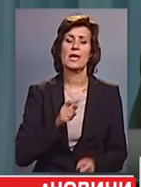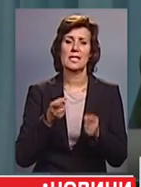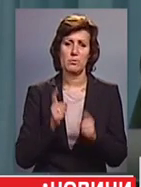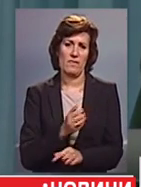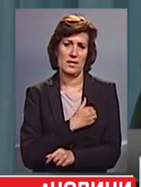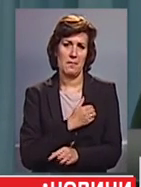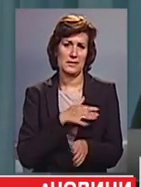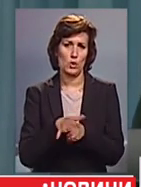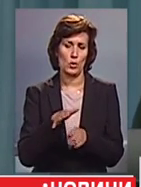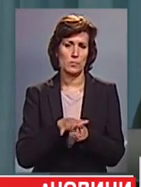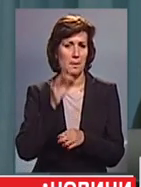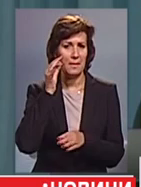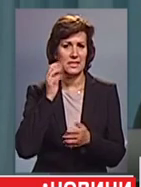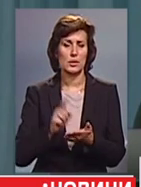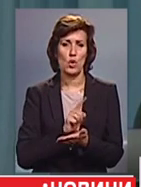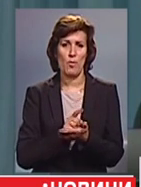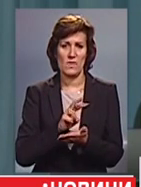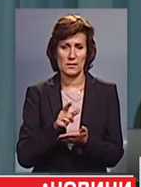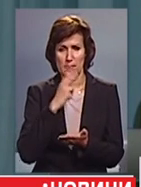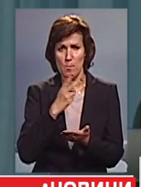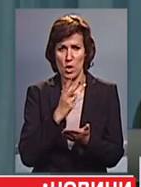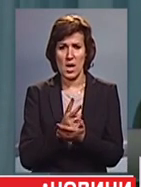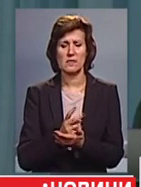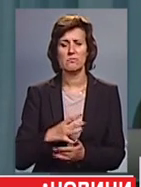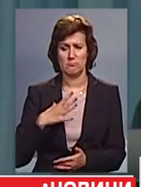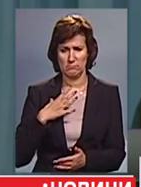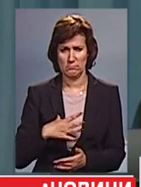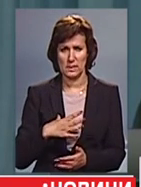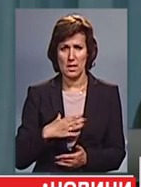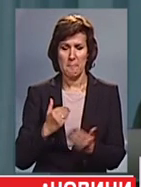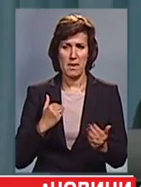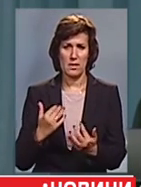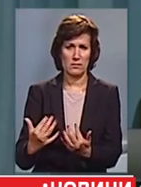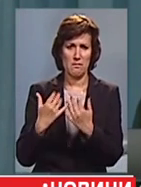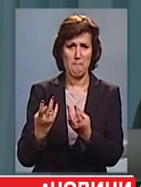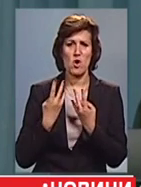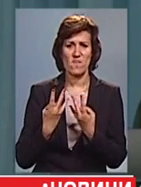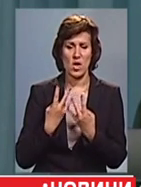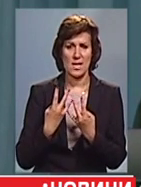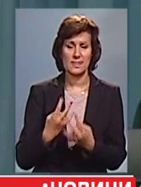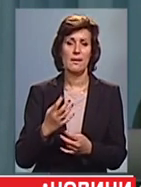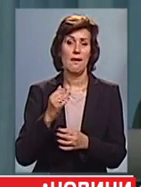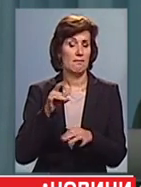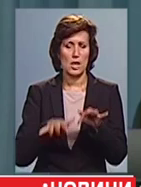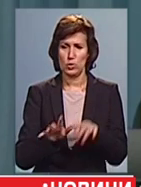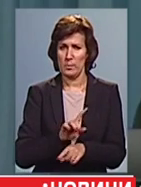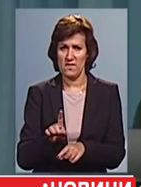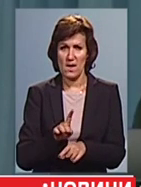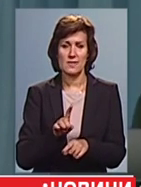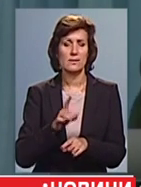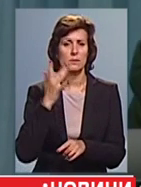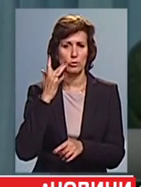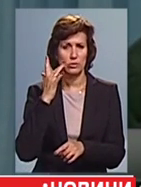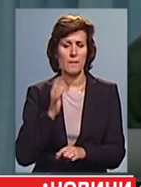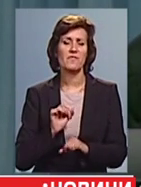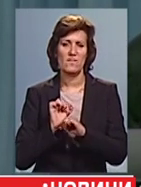справді намагається дотримуватись мінських зобов'язань і показує суттєву стриманість перед обличчям провокацій та атак. Утім, не сумнівайтеся, Сполучені